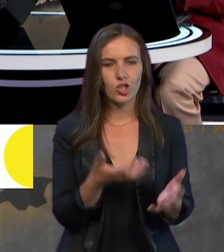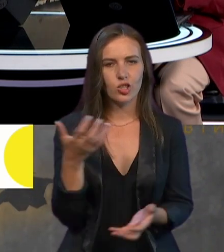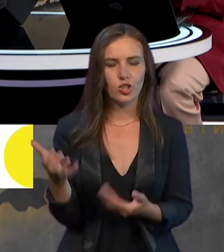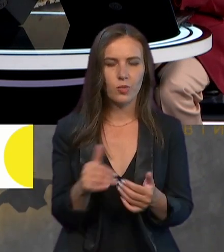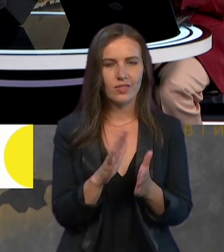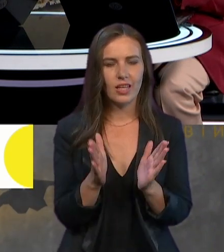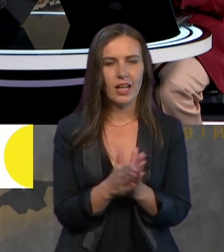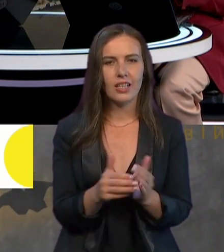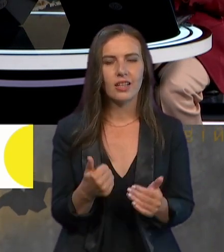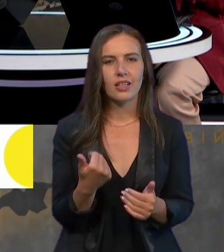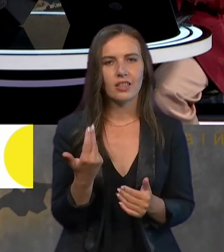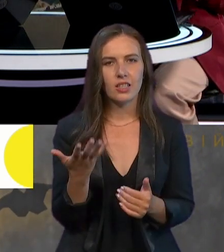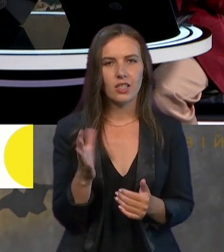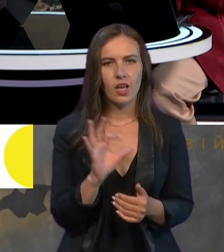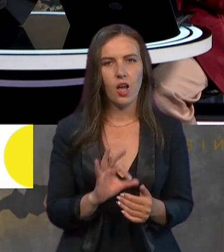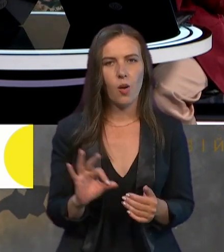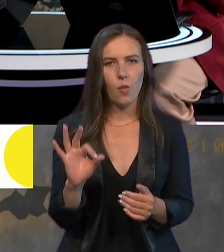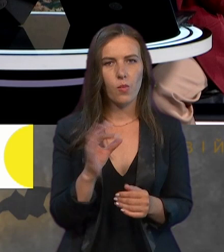взагалі,